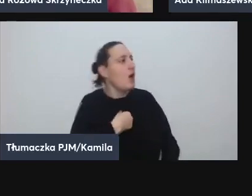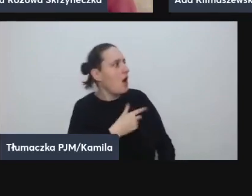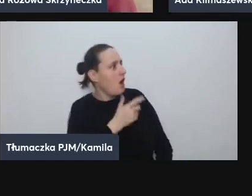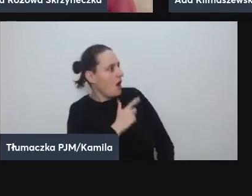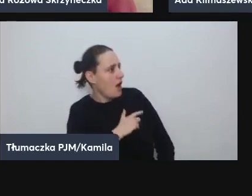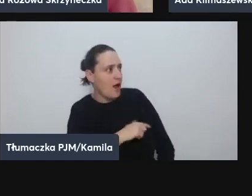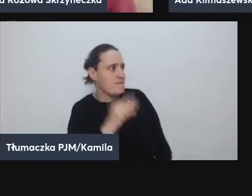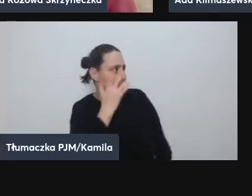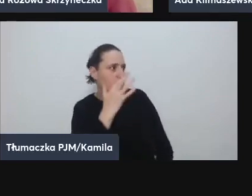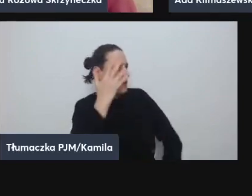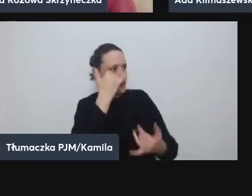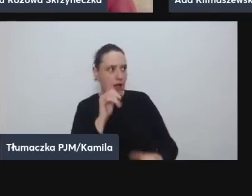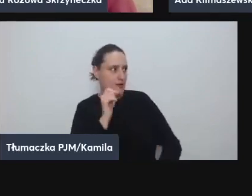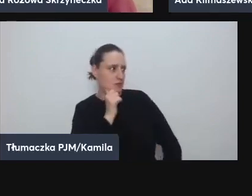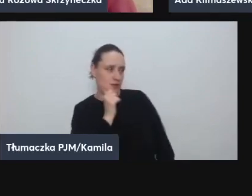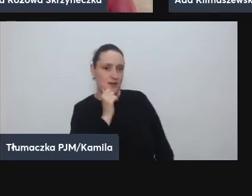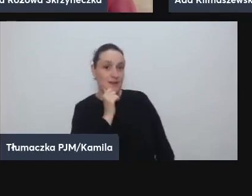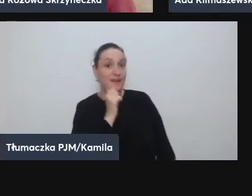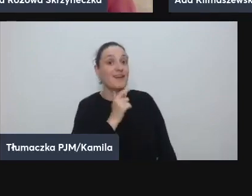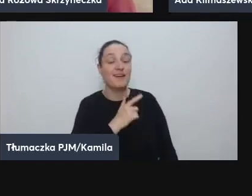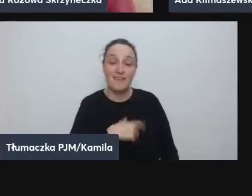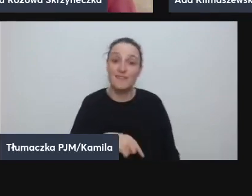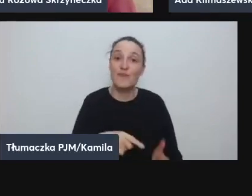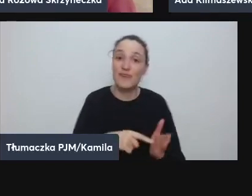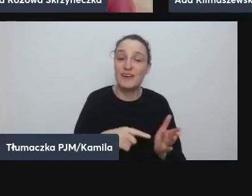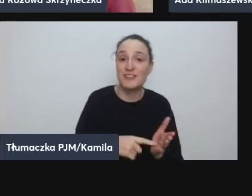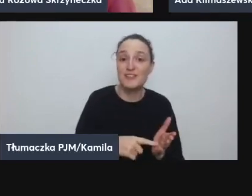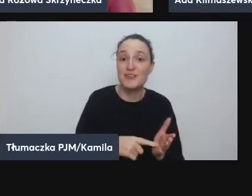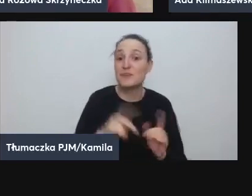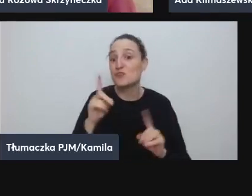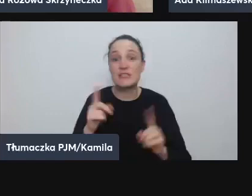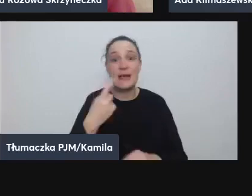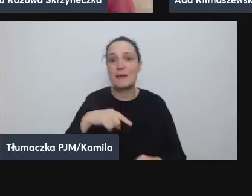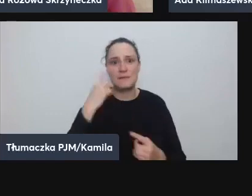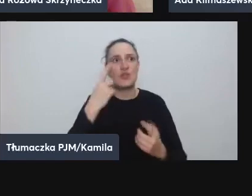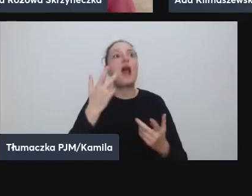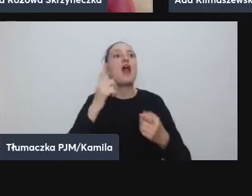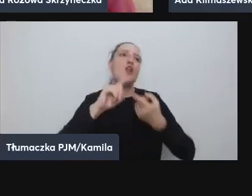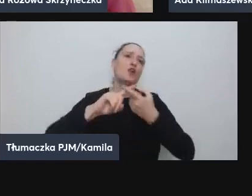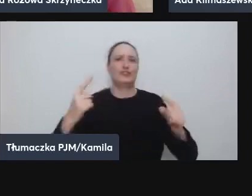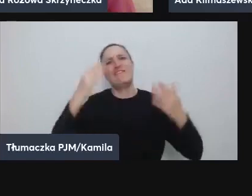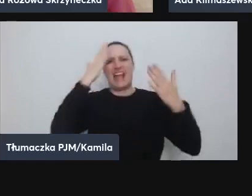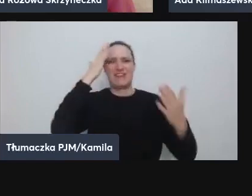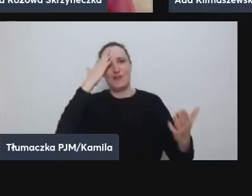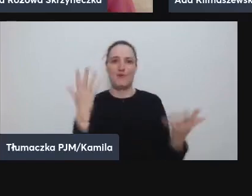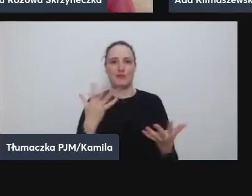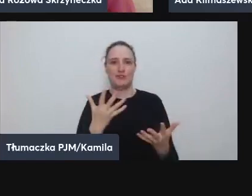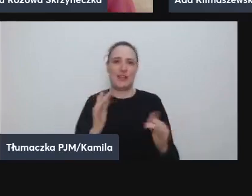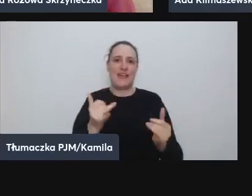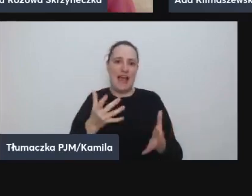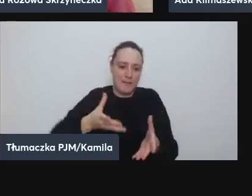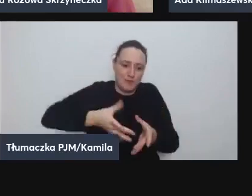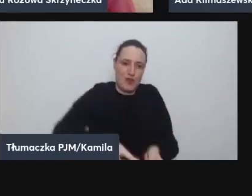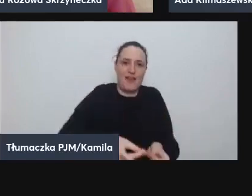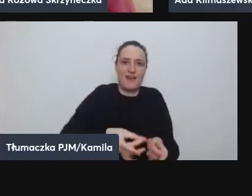sobie wyobrażałam. Nie? Więc to jest bardzo ważne, bo my jakoś tak uznajemy, że to jest logiczne, gdzie tą podpaskę przykleić, a no nie wiem, no ja